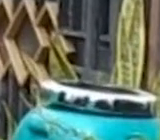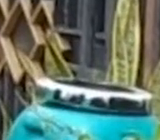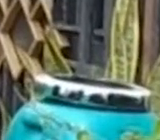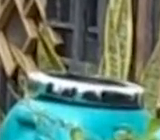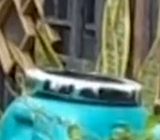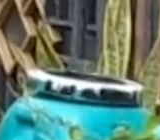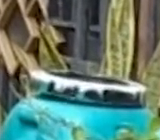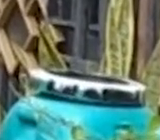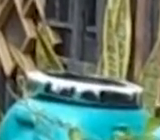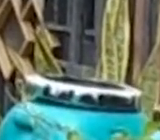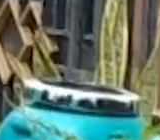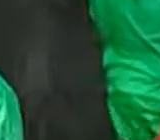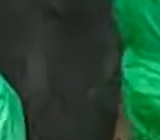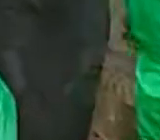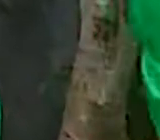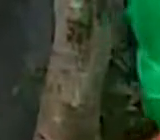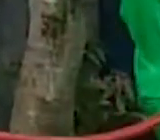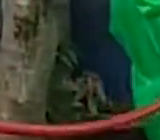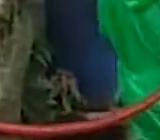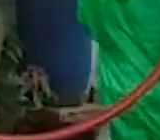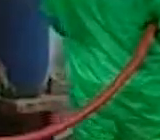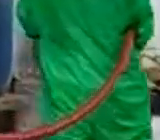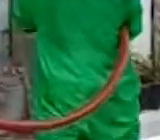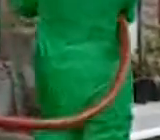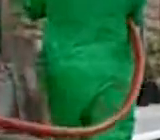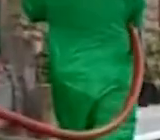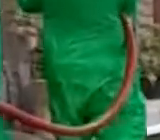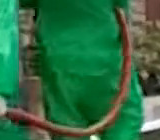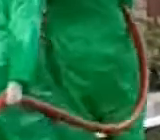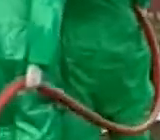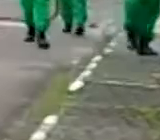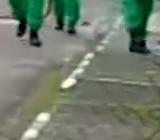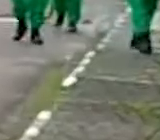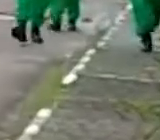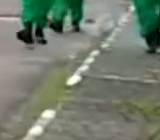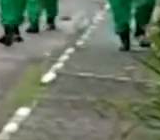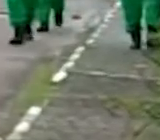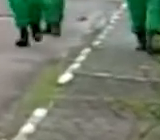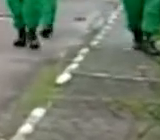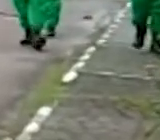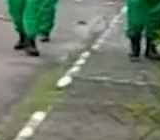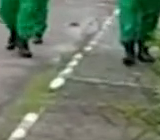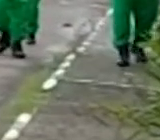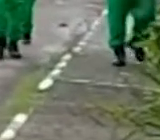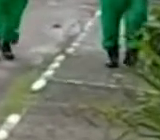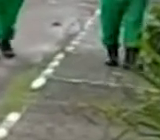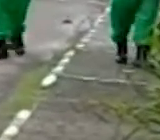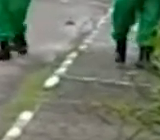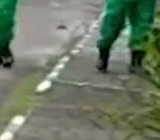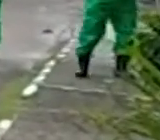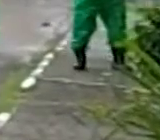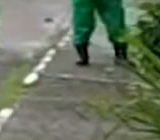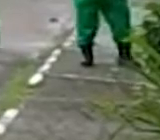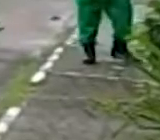Lima orang warga perumahan Gria Melati, Kelurahan Bibula, Kota Bogor, Jawa Barat kembali dinyatakan positif COVID-19 setelah menjalani tes